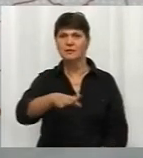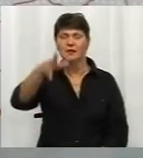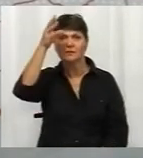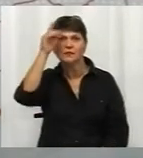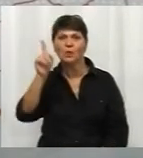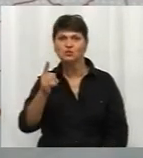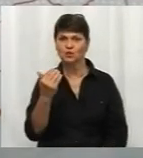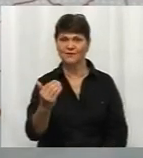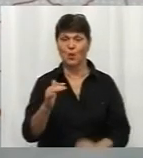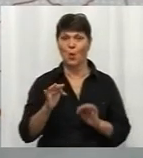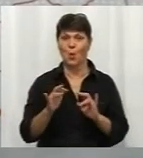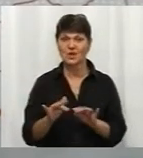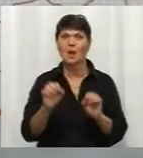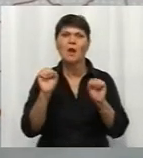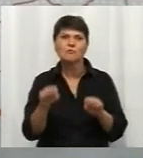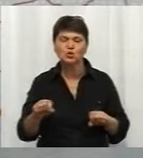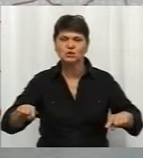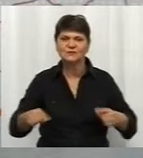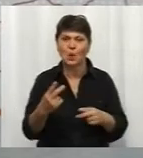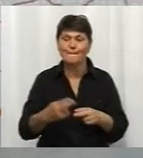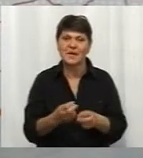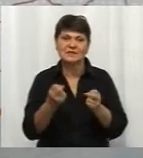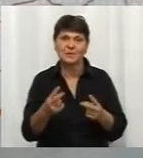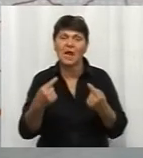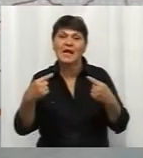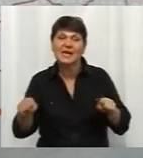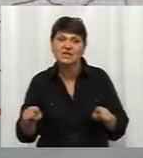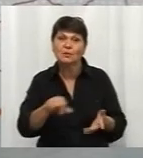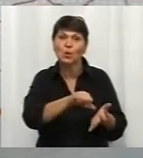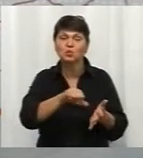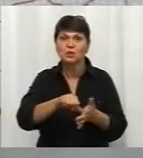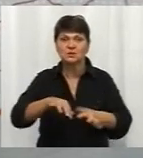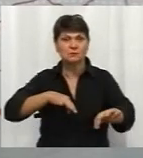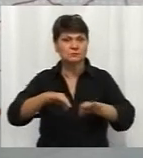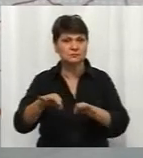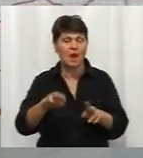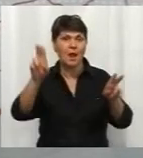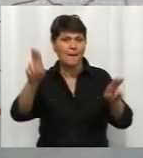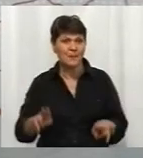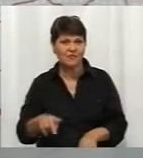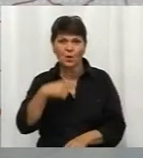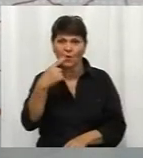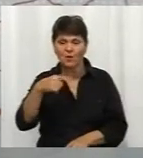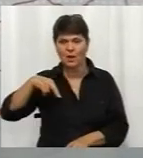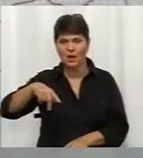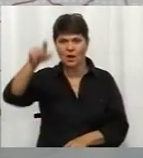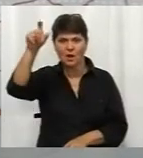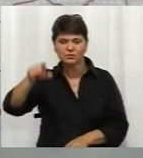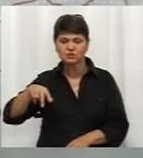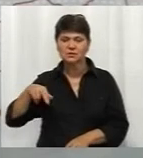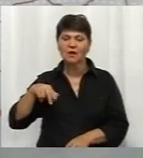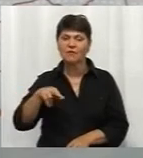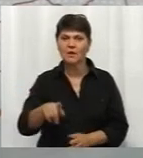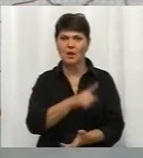що його дії можуть створити небезпеку іншим учасникам дорожнього руху. В правилах говориться за те, що пішохід, виходити на пішохідний